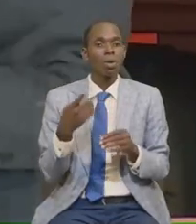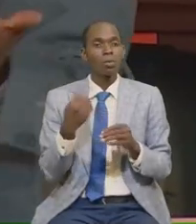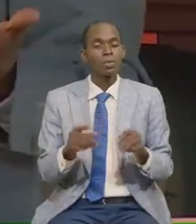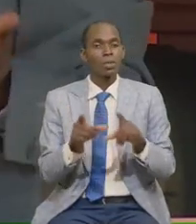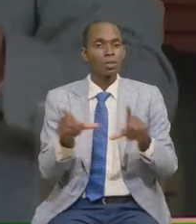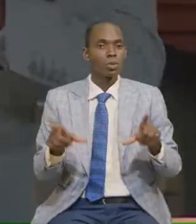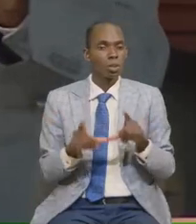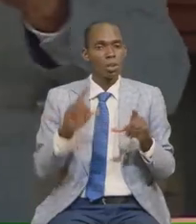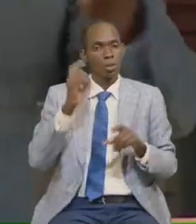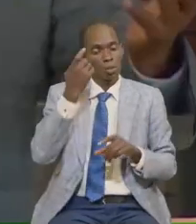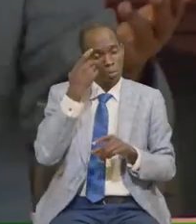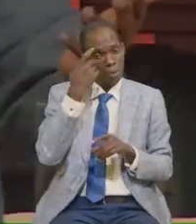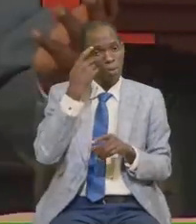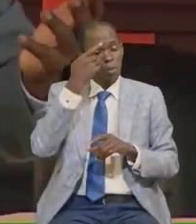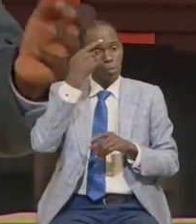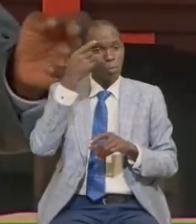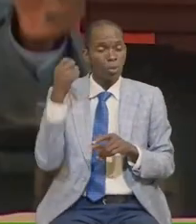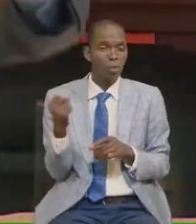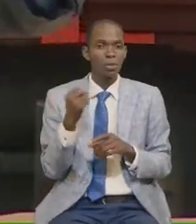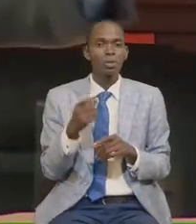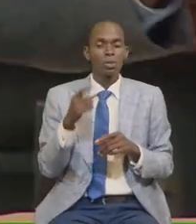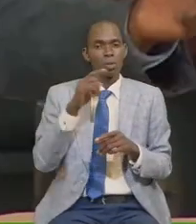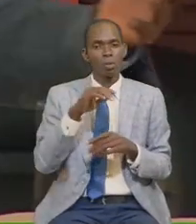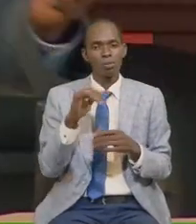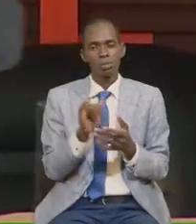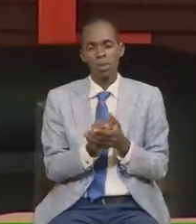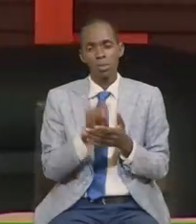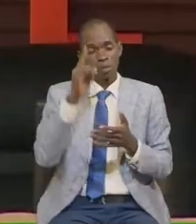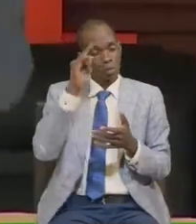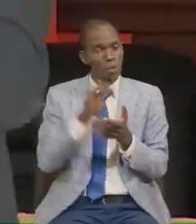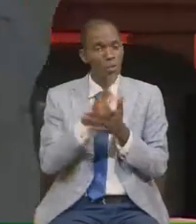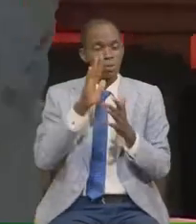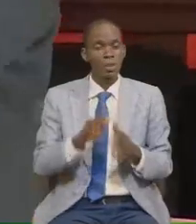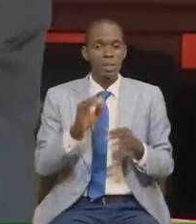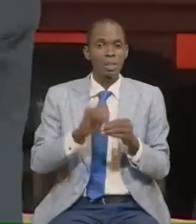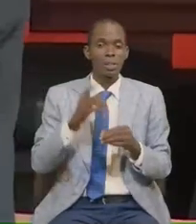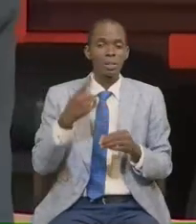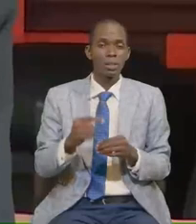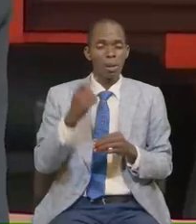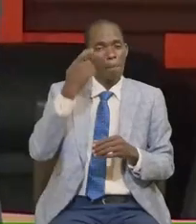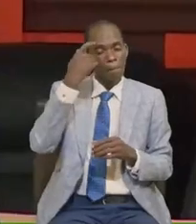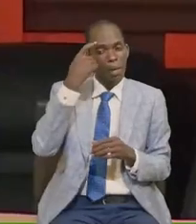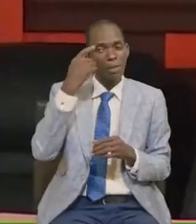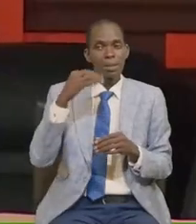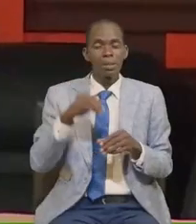local. Parce que ces dirigeants, dans la pensée,